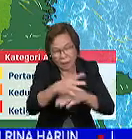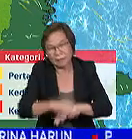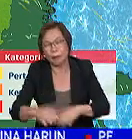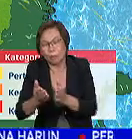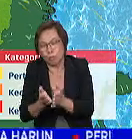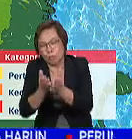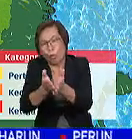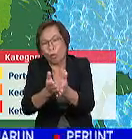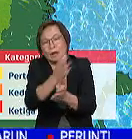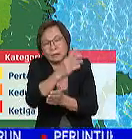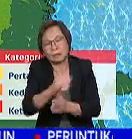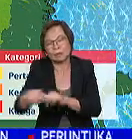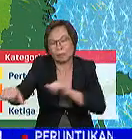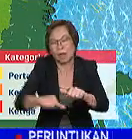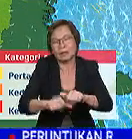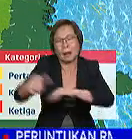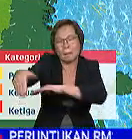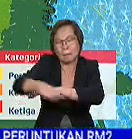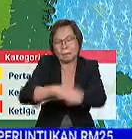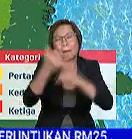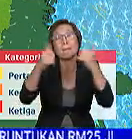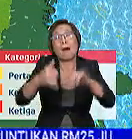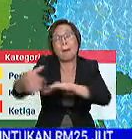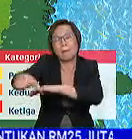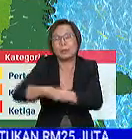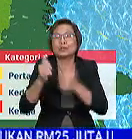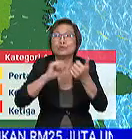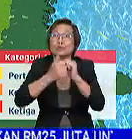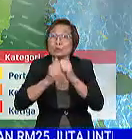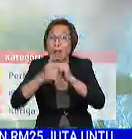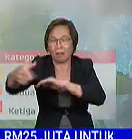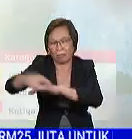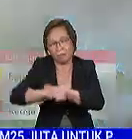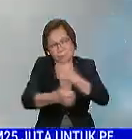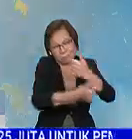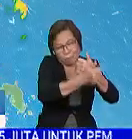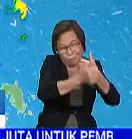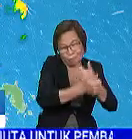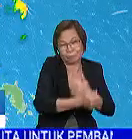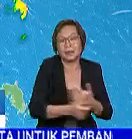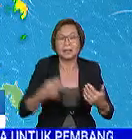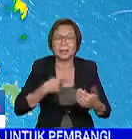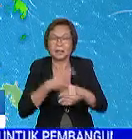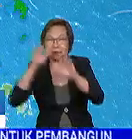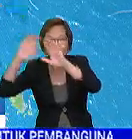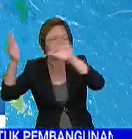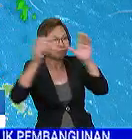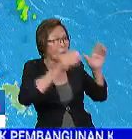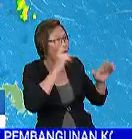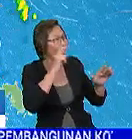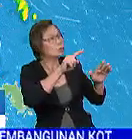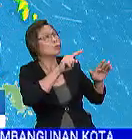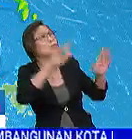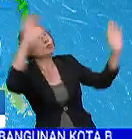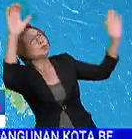dan perkapalan serta aktiviti pantai dan sukan laut. Baiklah, kita beralih pula untuk melihat